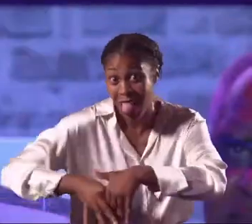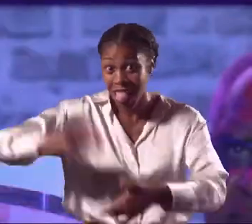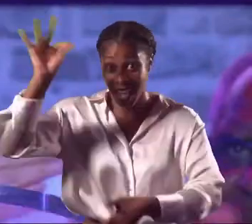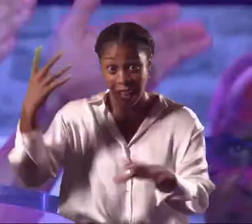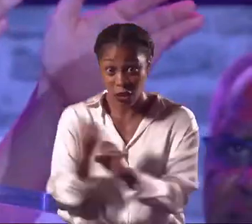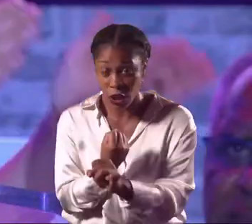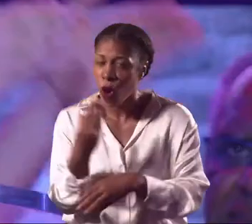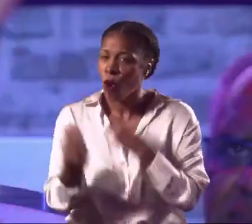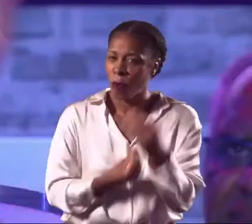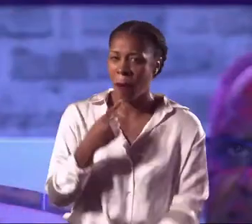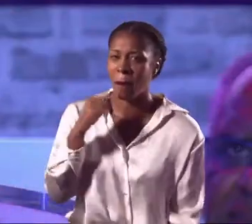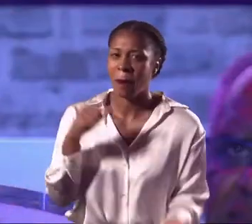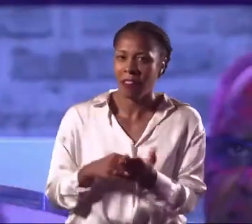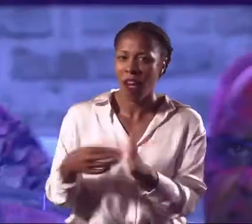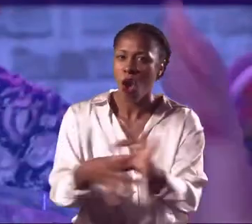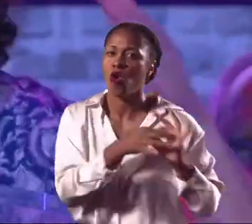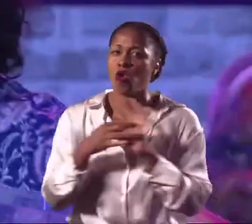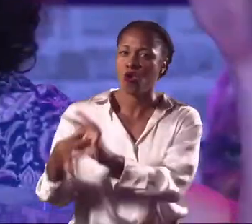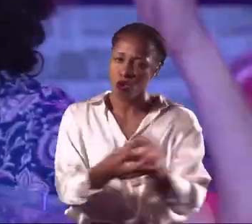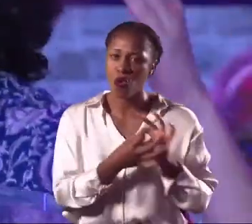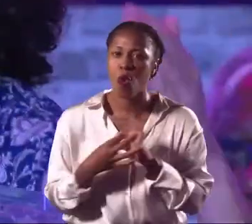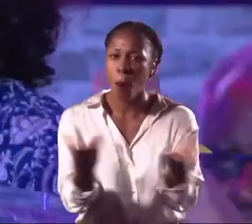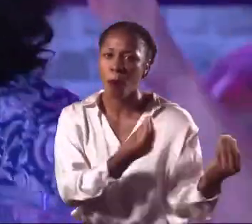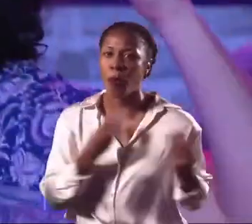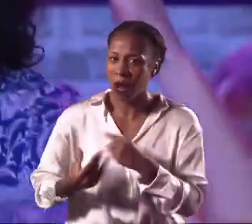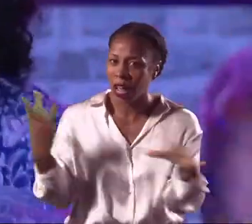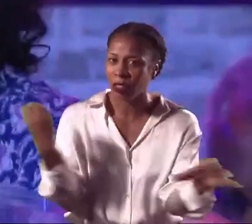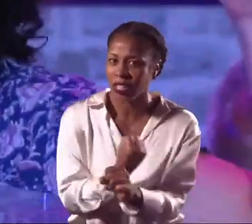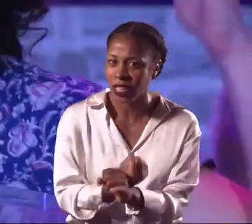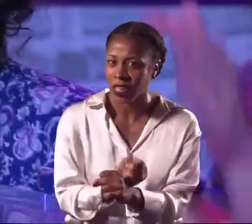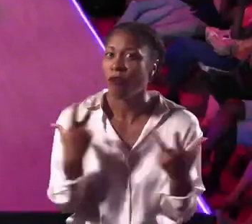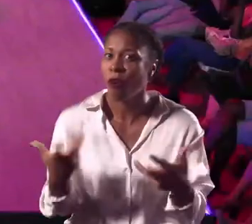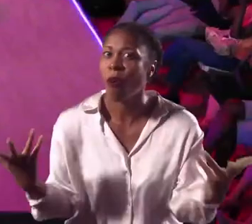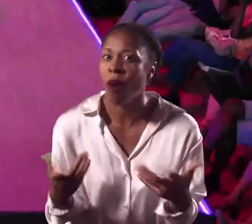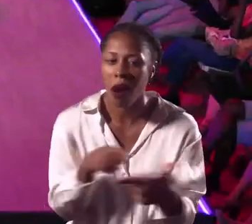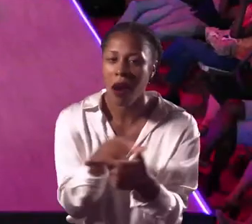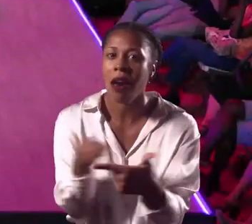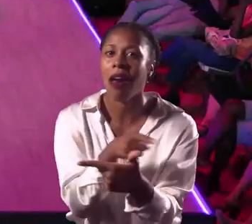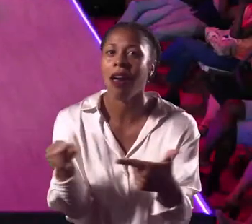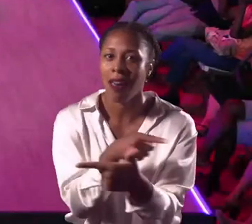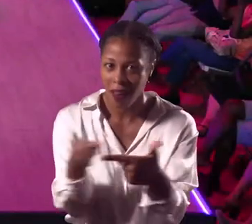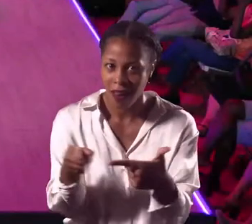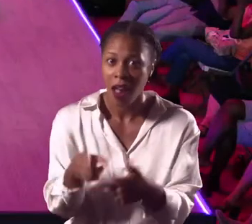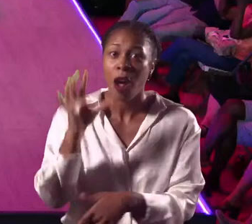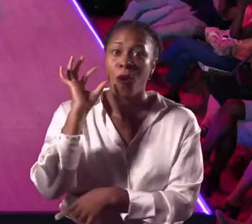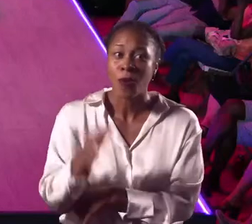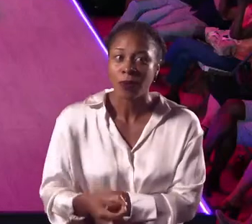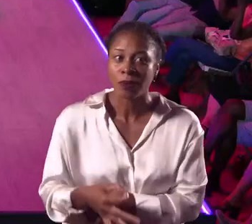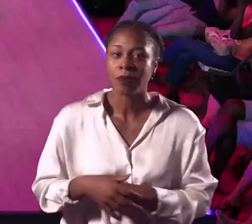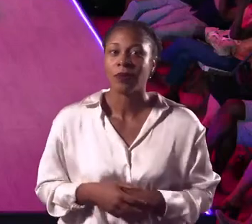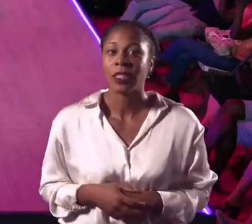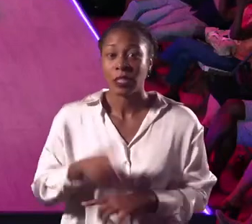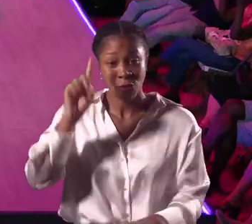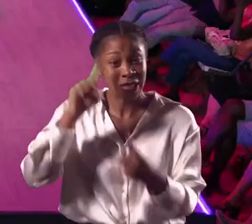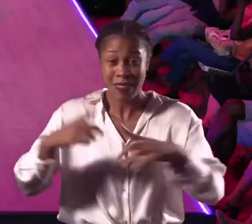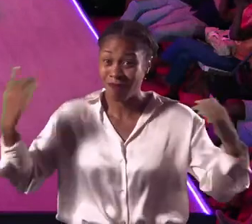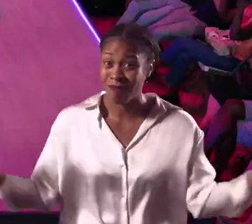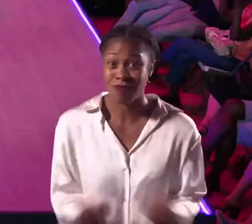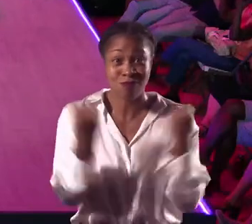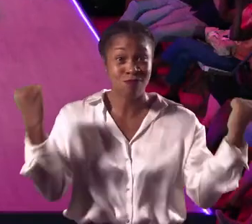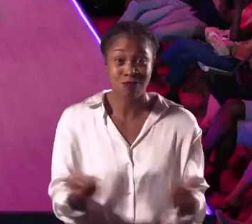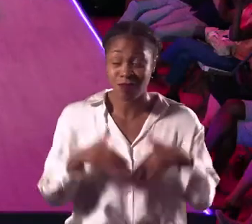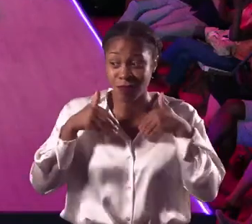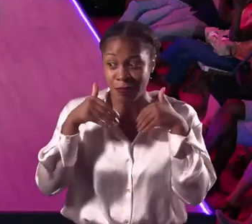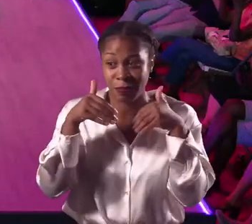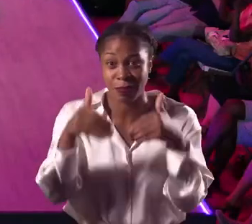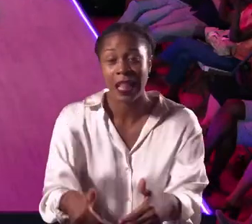que tu veux que l'Union populaire la remporte? Et là, ça repose sur vos épaules, les amis, pour aller mener la campagne et